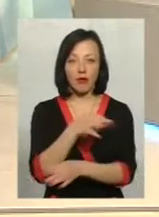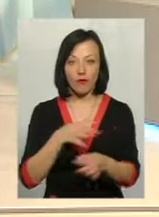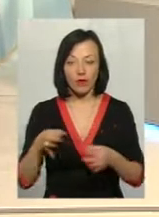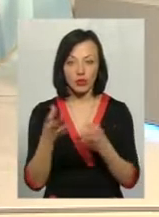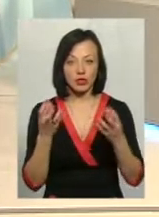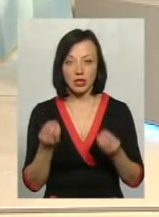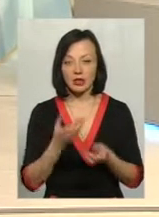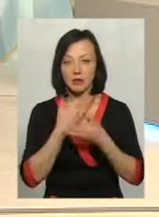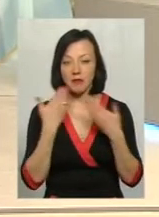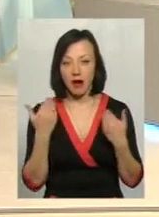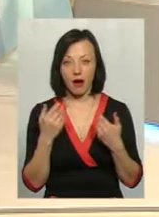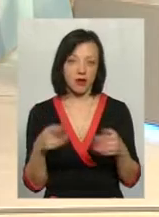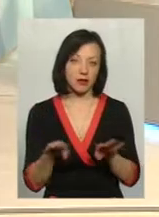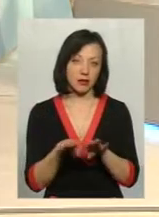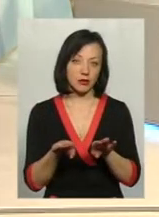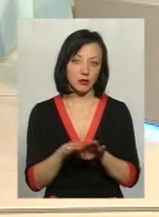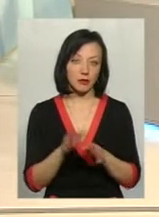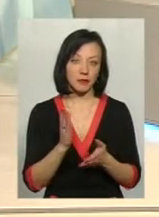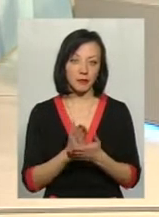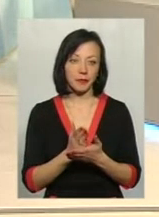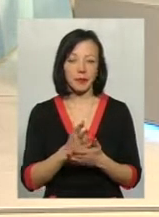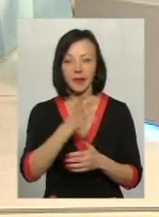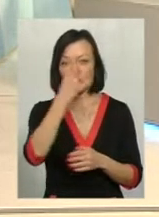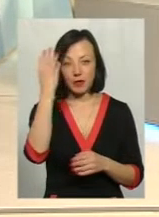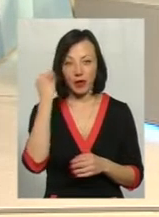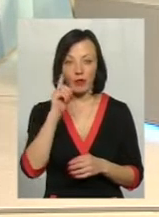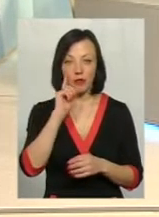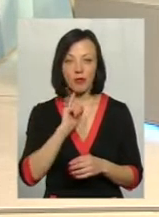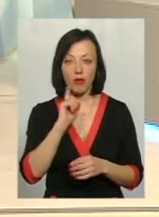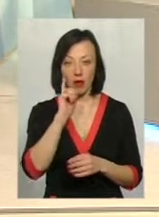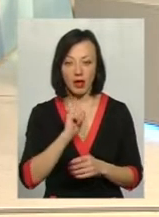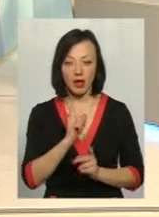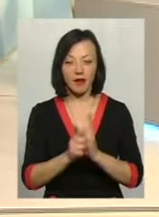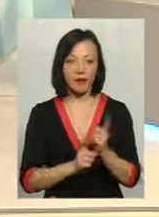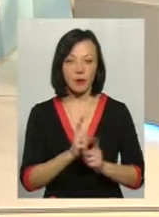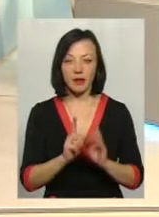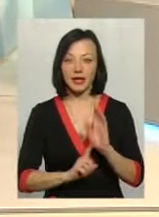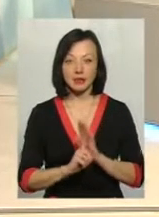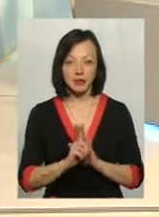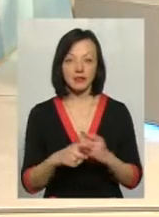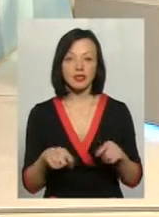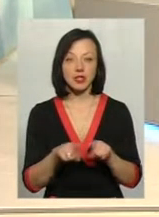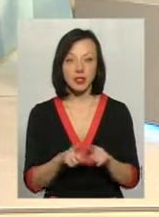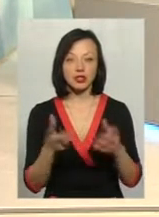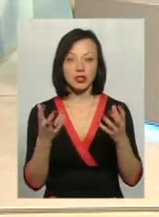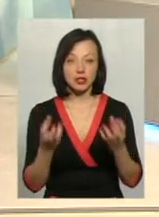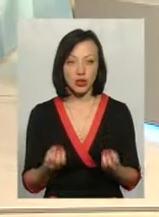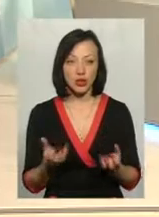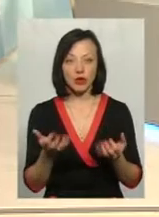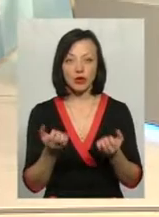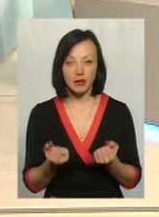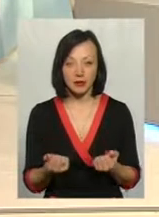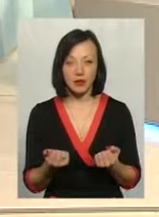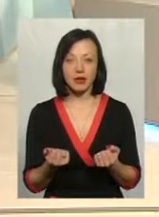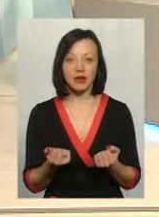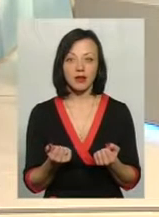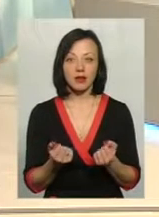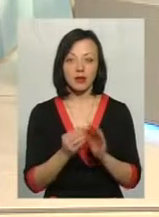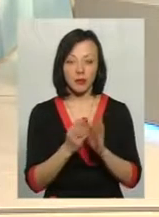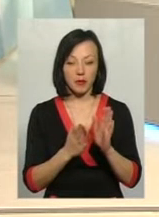їх ще нема, а начебто вже ми маємо. Ну, не забуваємо, що поки навіть реформа не стартувала, ми все ще отримували з якимось чином